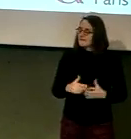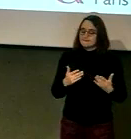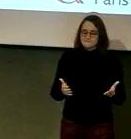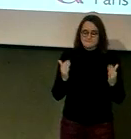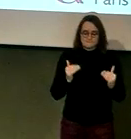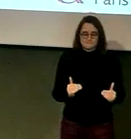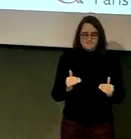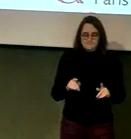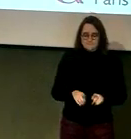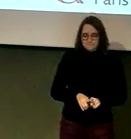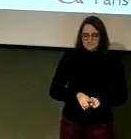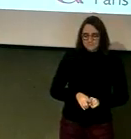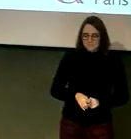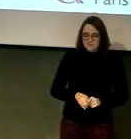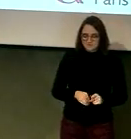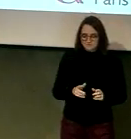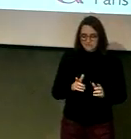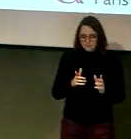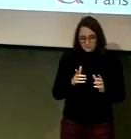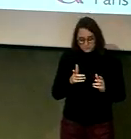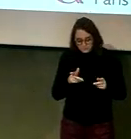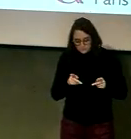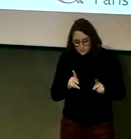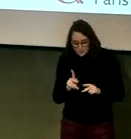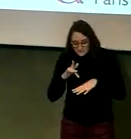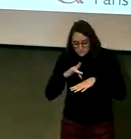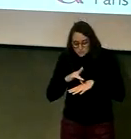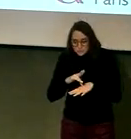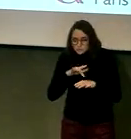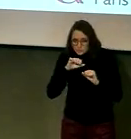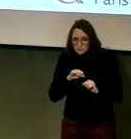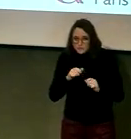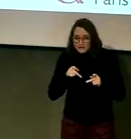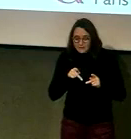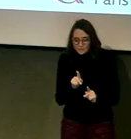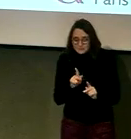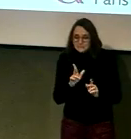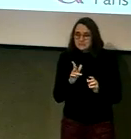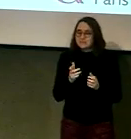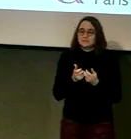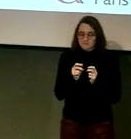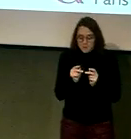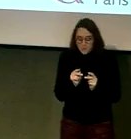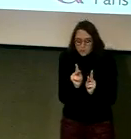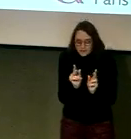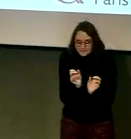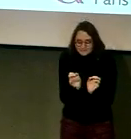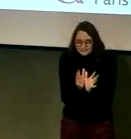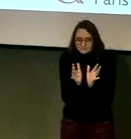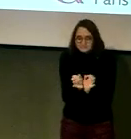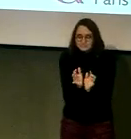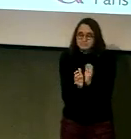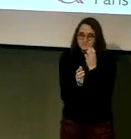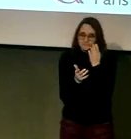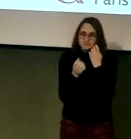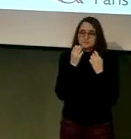Sensibiliser davantage l'autorisation de consommation, qu'on voit que l'autorisation de consommation, des petites transgressions, ça se passe la plupart des